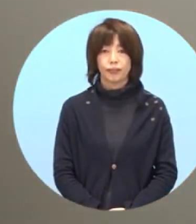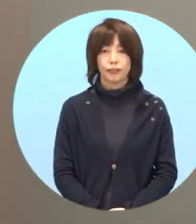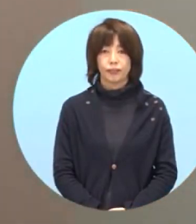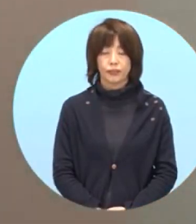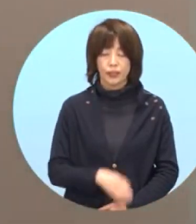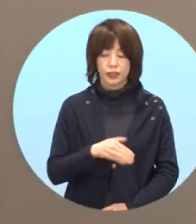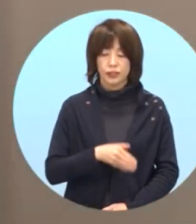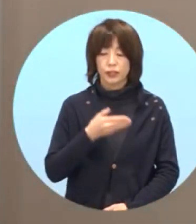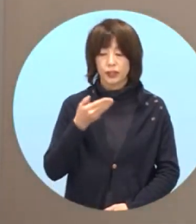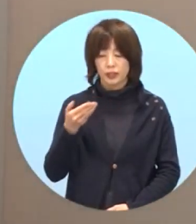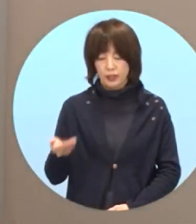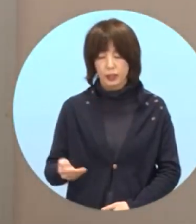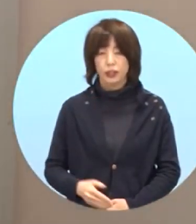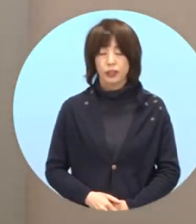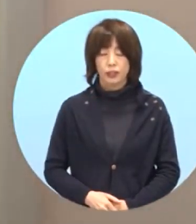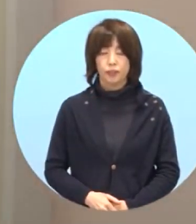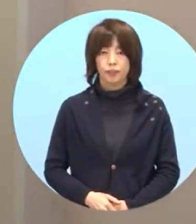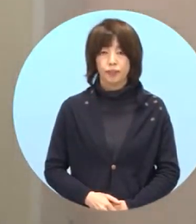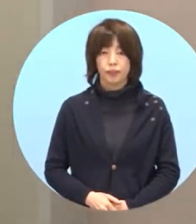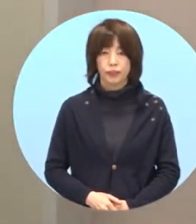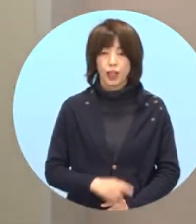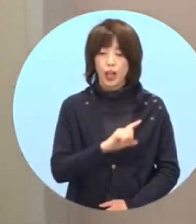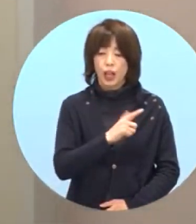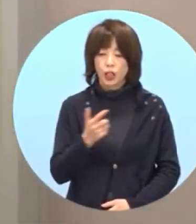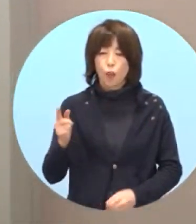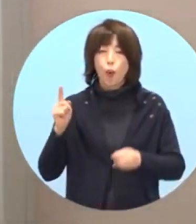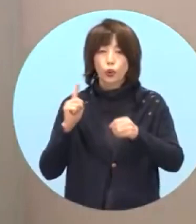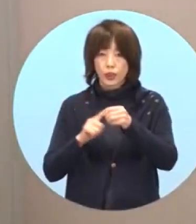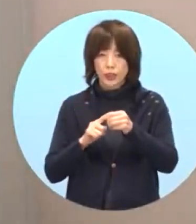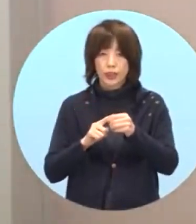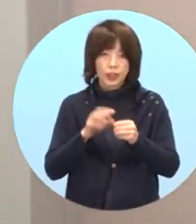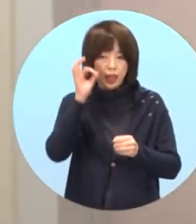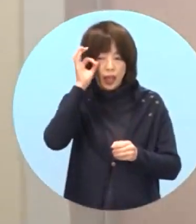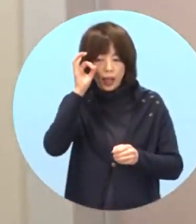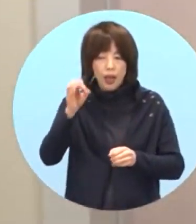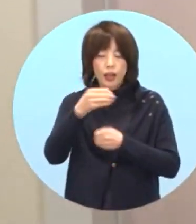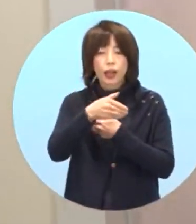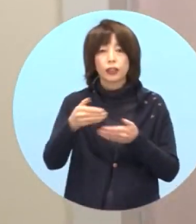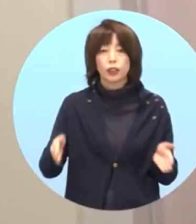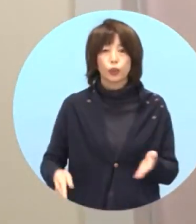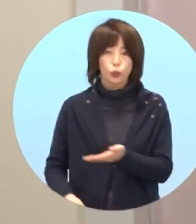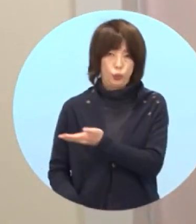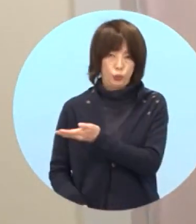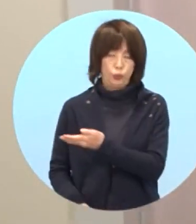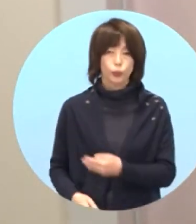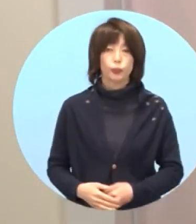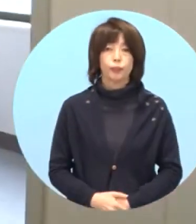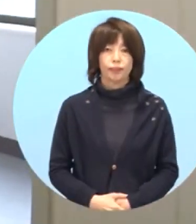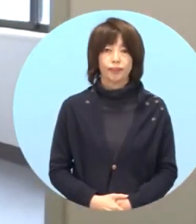続きまして、お隣多目的観覧室になります。